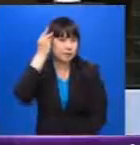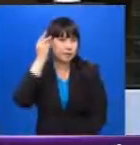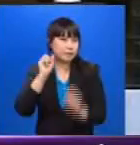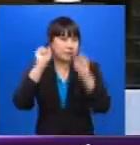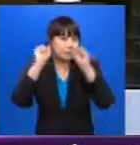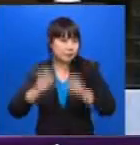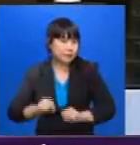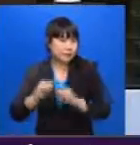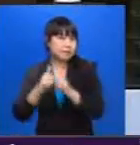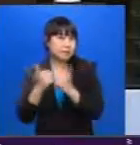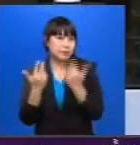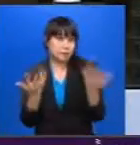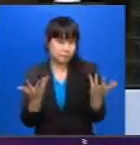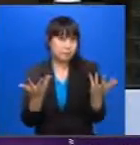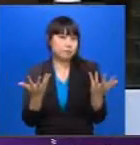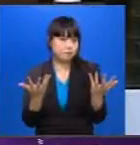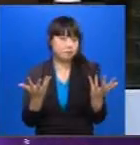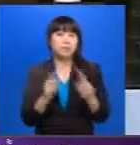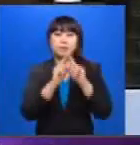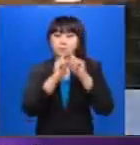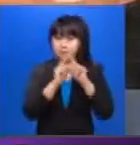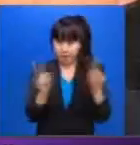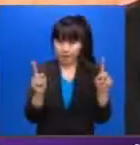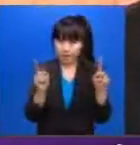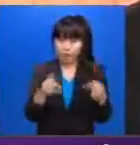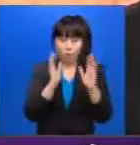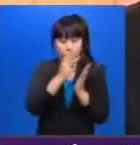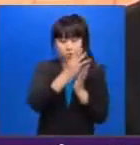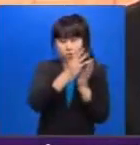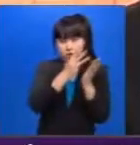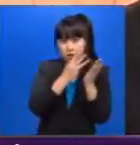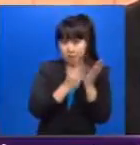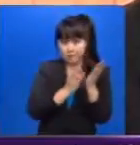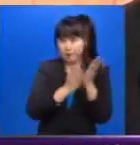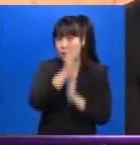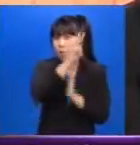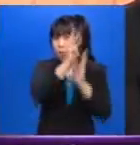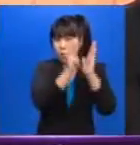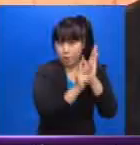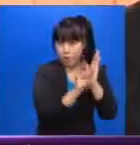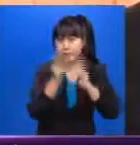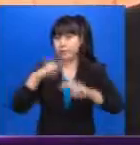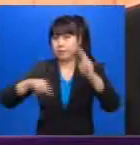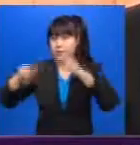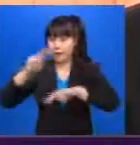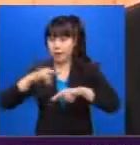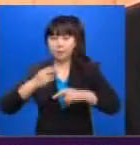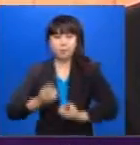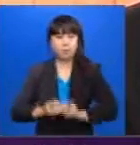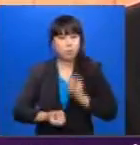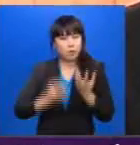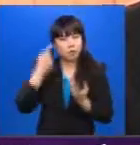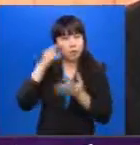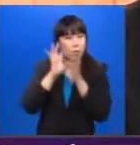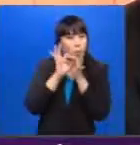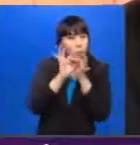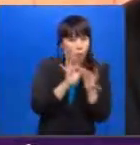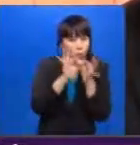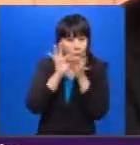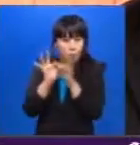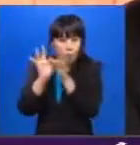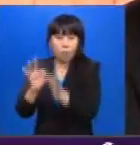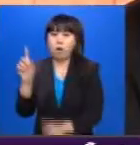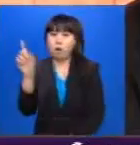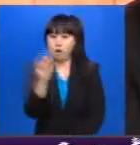ถานภาพของรัฐบาลรักษาการแต่สิ่งที่นักวิชาการด้านนิติศาสตร์และรัฐศาสตร์ต่างแสดงความเป็นห่วงตามหลักวิชาการนั้น